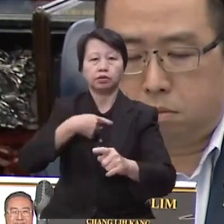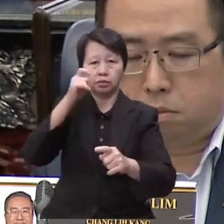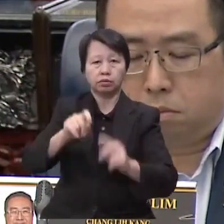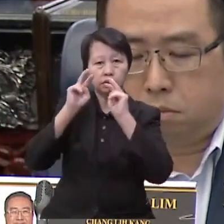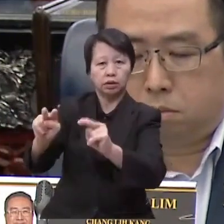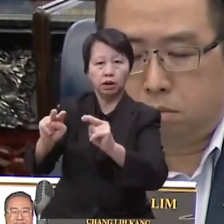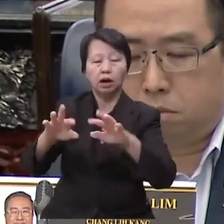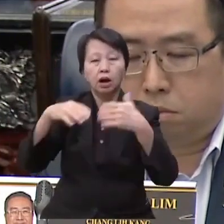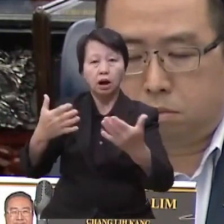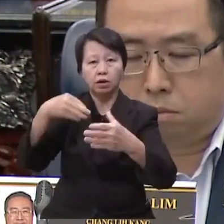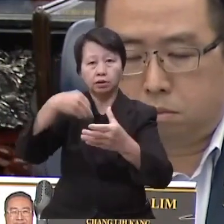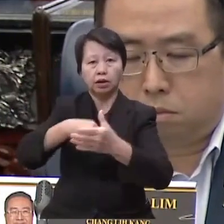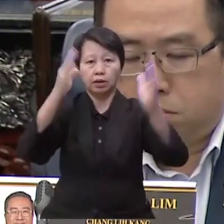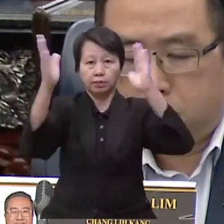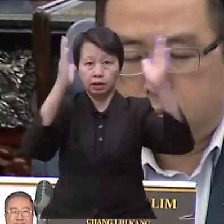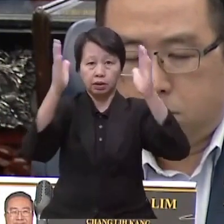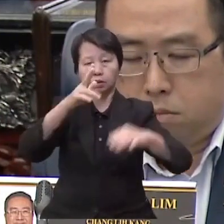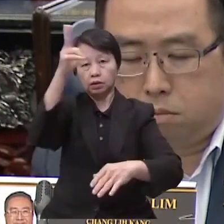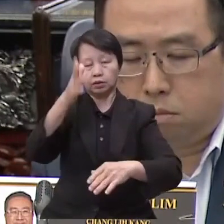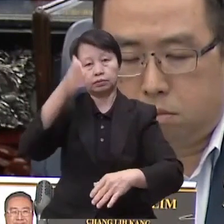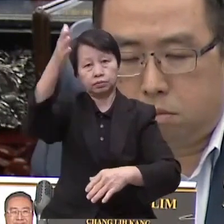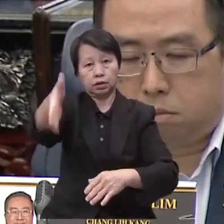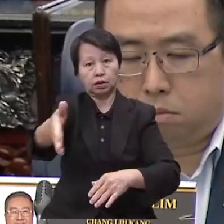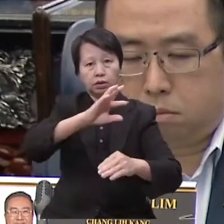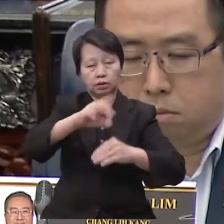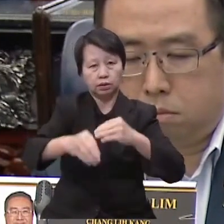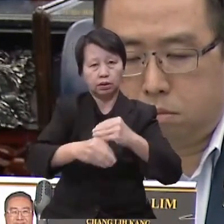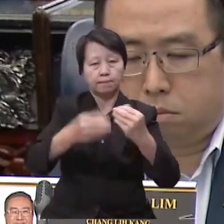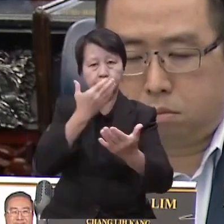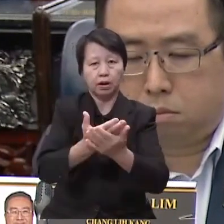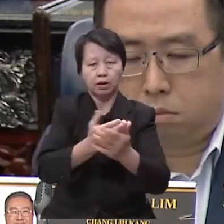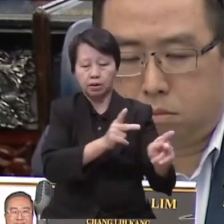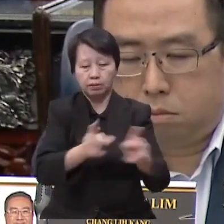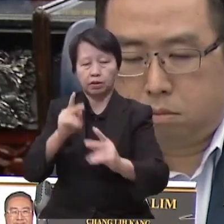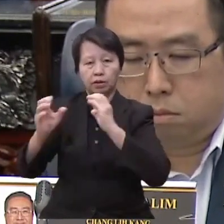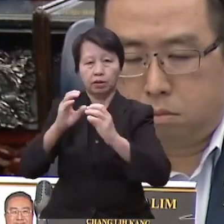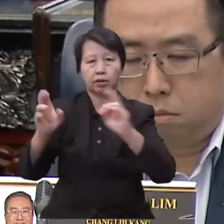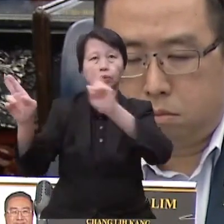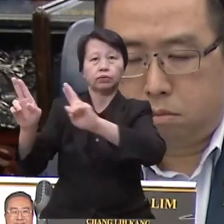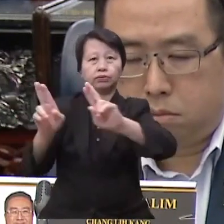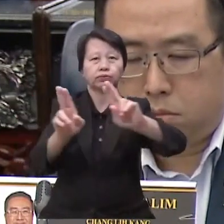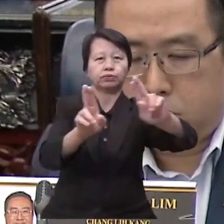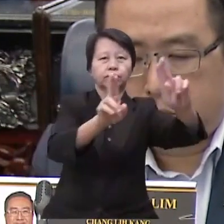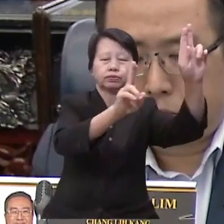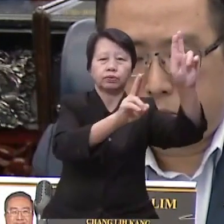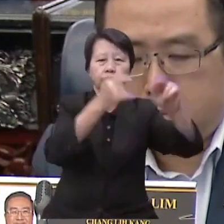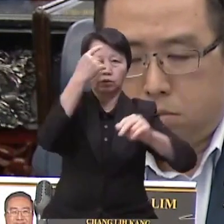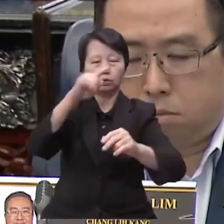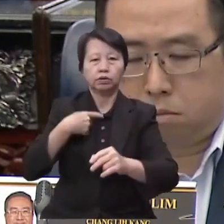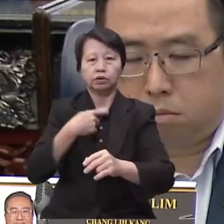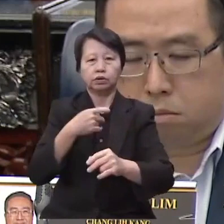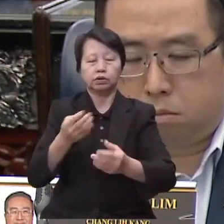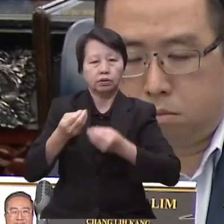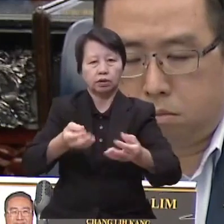lihat Bagaimana di peringkat dalam negara kerajaan akan menambah baik pelan komunikasi insiden jerebu rentah sempadan untuk kita